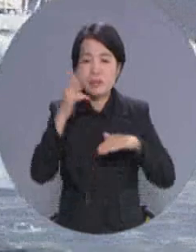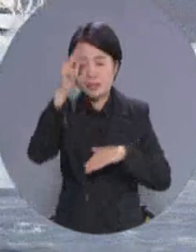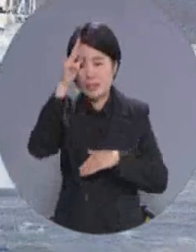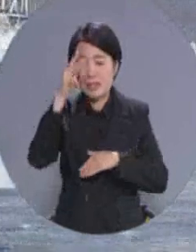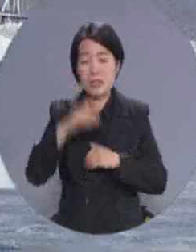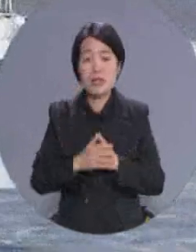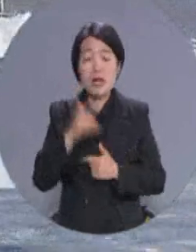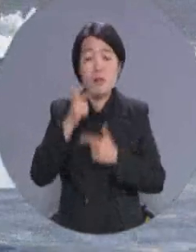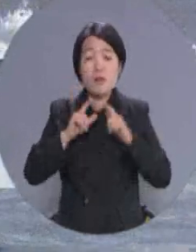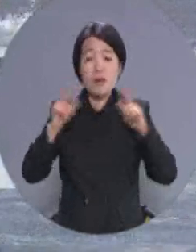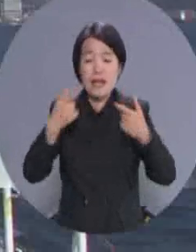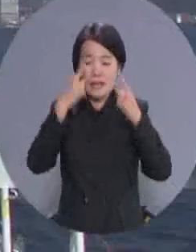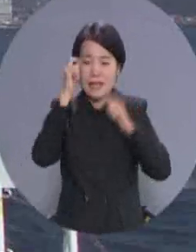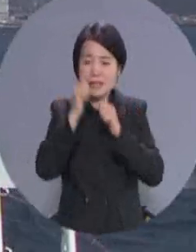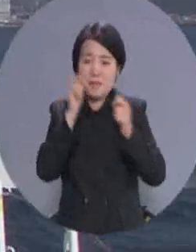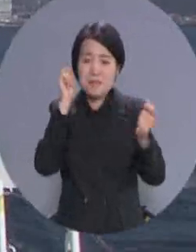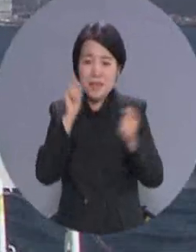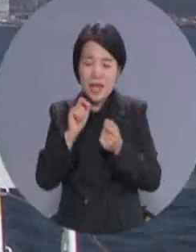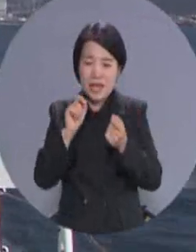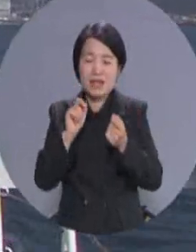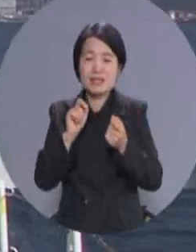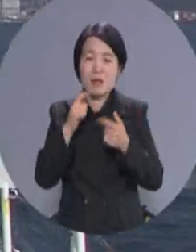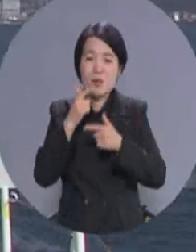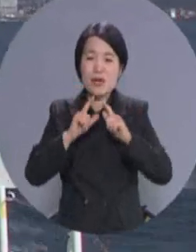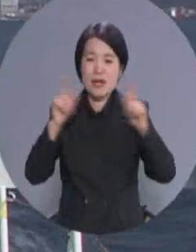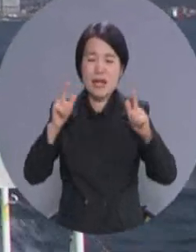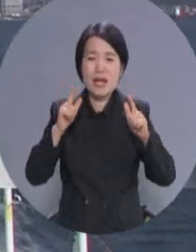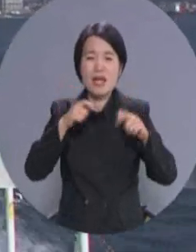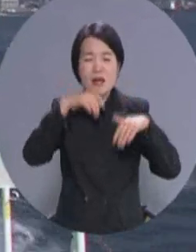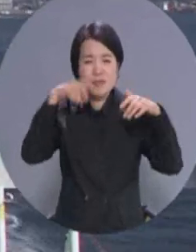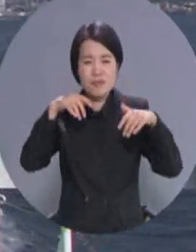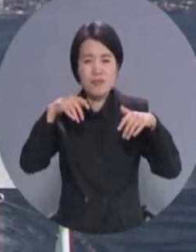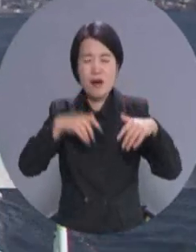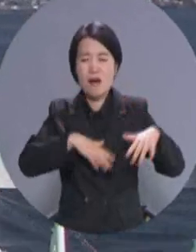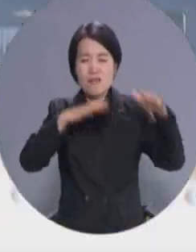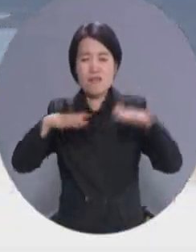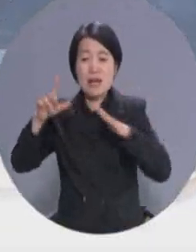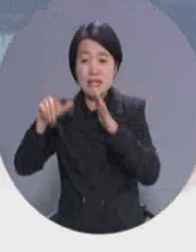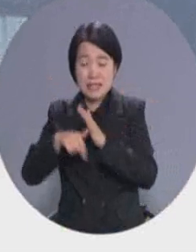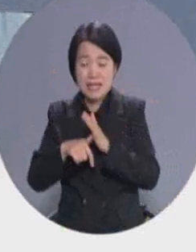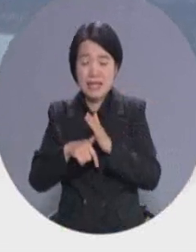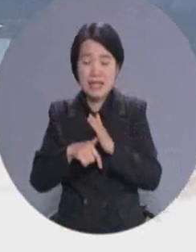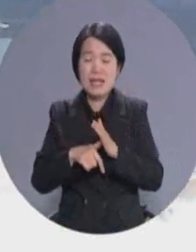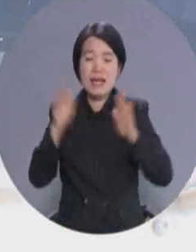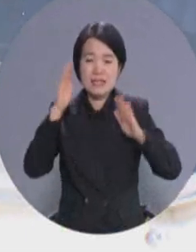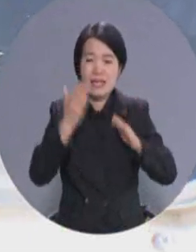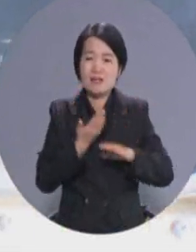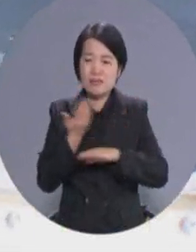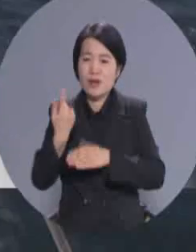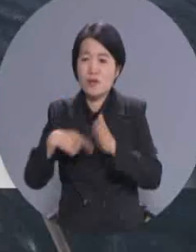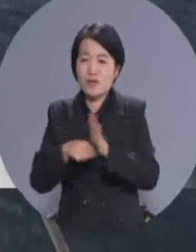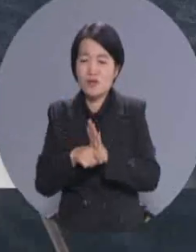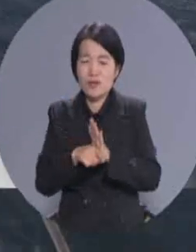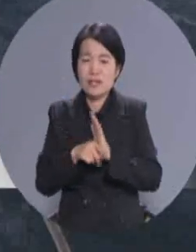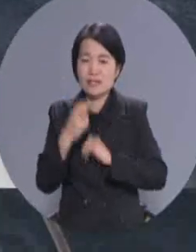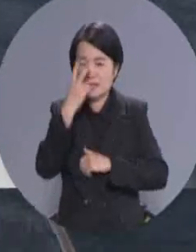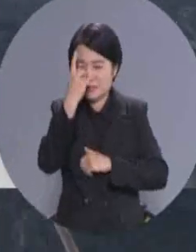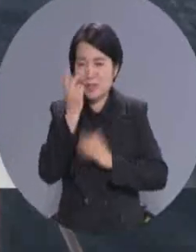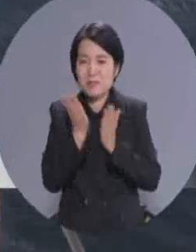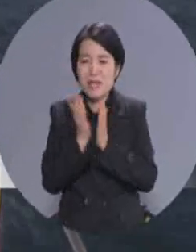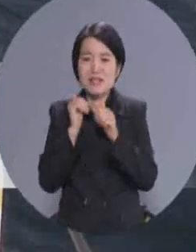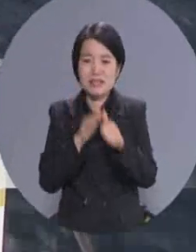이번 주 목요일 수능을 앞두고 당일 해상 기상이 나빠질 경우 섬지역 수험생 수송을 위해 경비함정을 지원하기로